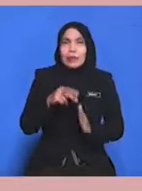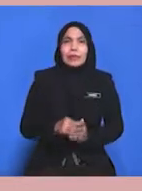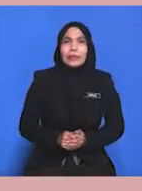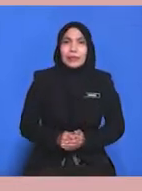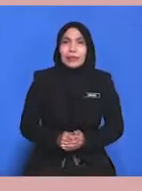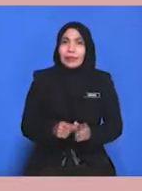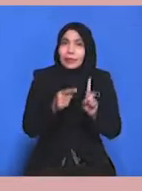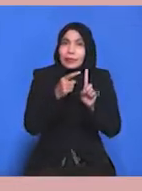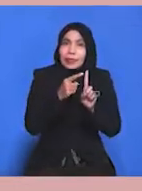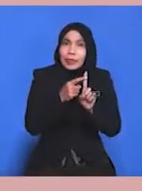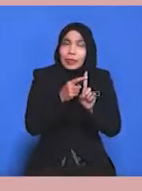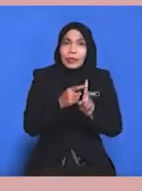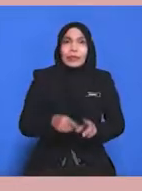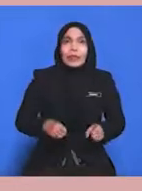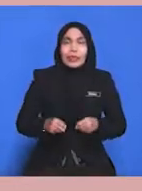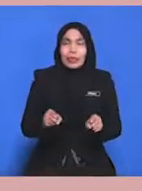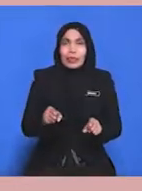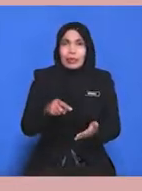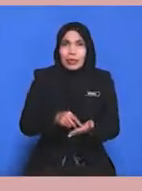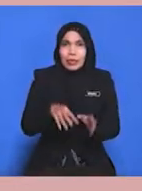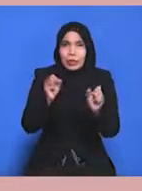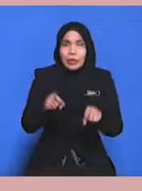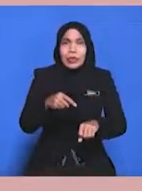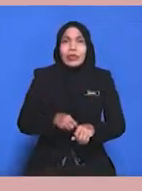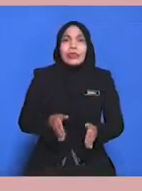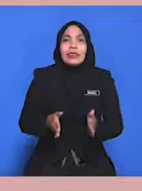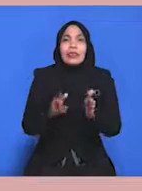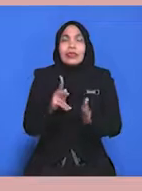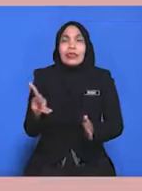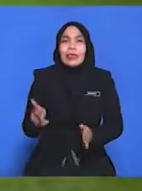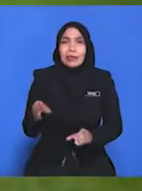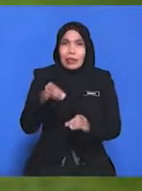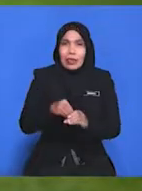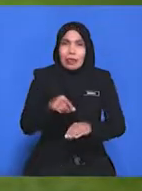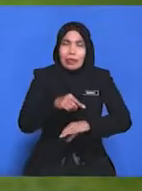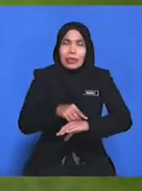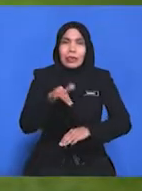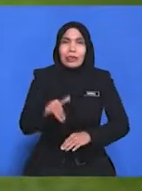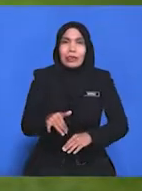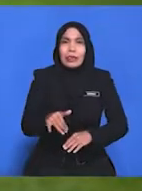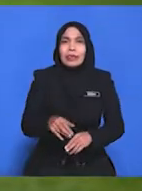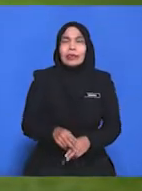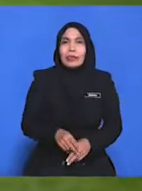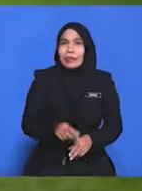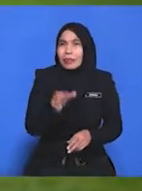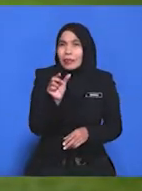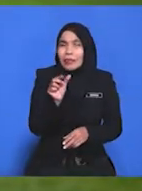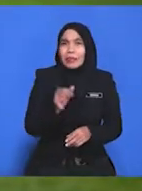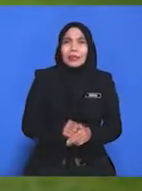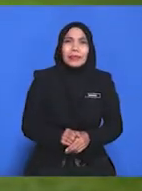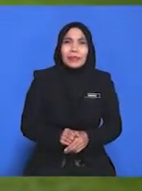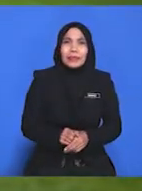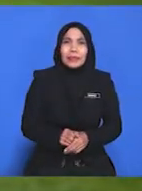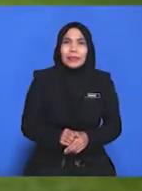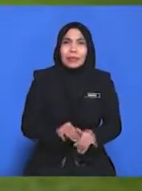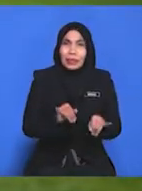pertama, sistem ini boleh dijalankan dalam masa yang singkat. Contohnya, sekiranya kita ada